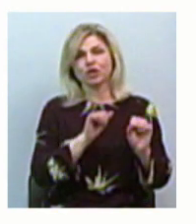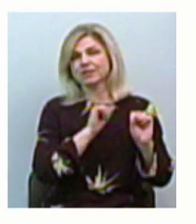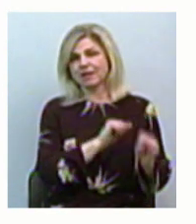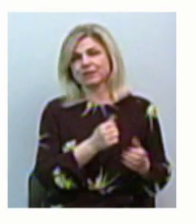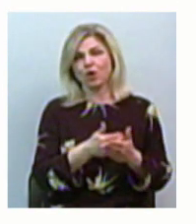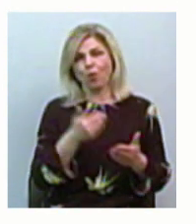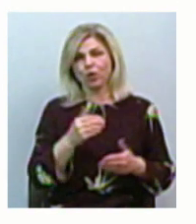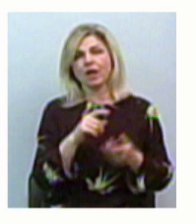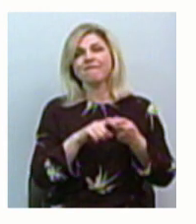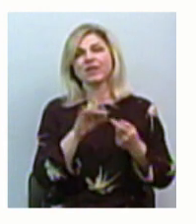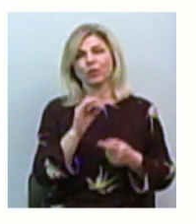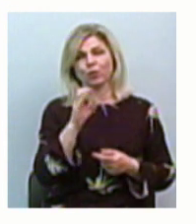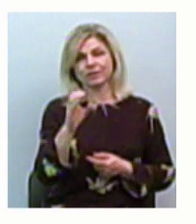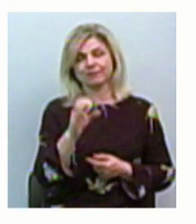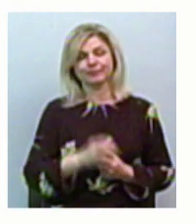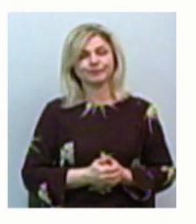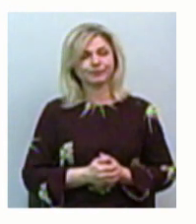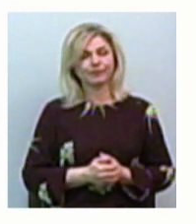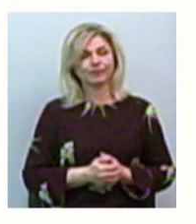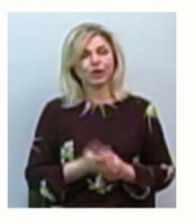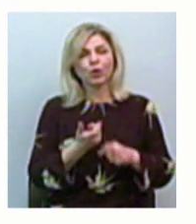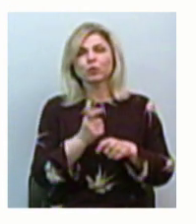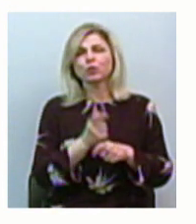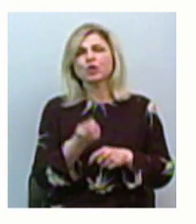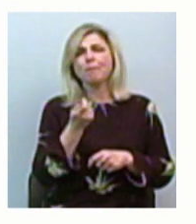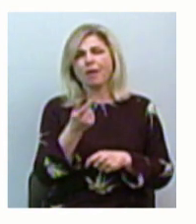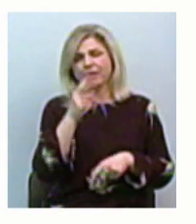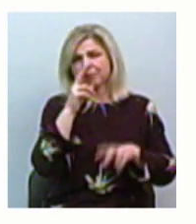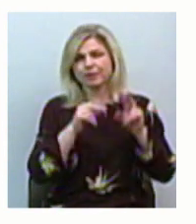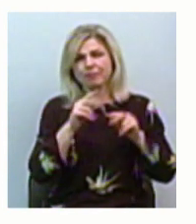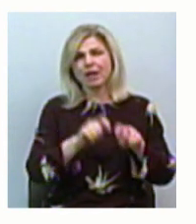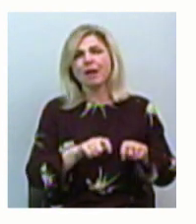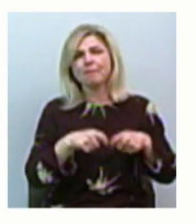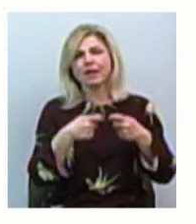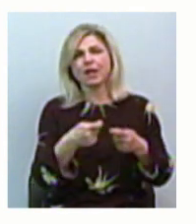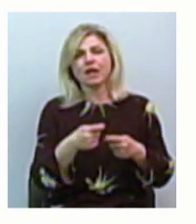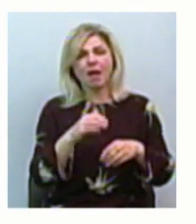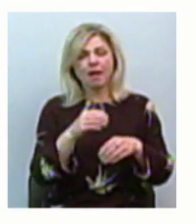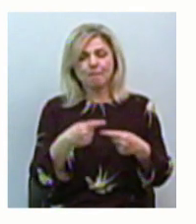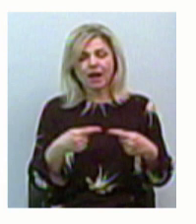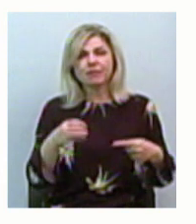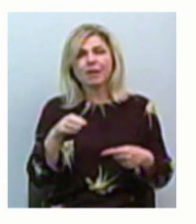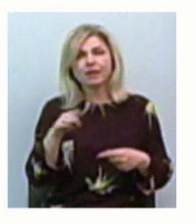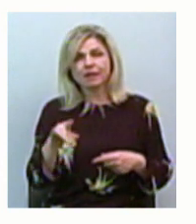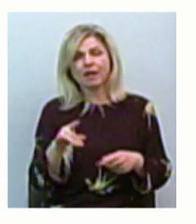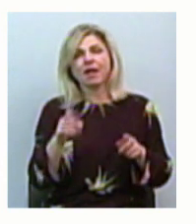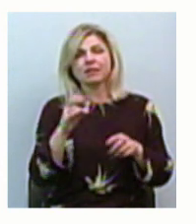від коронавірусу. Дуже мала ймовірність передачі коронавірусу через предмети. На такій поверхні